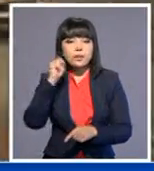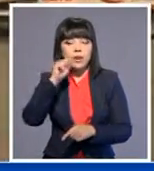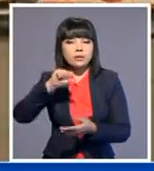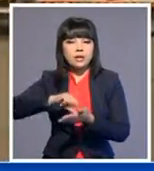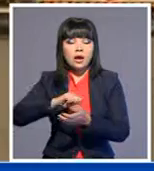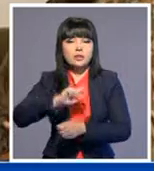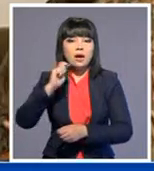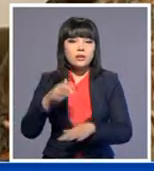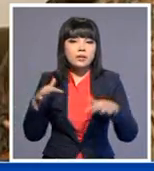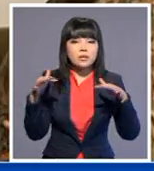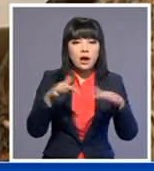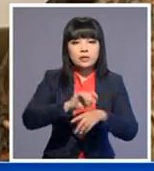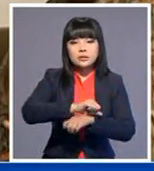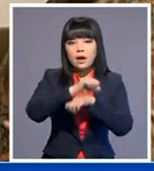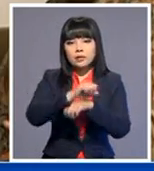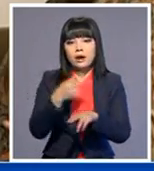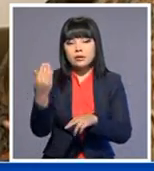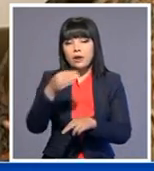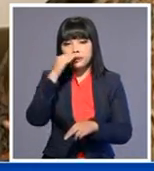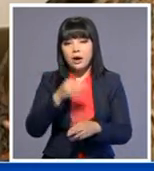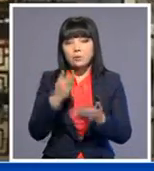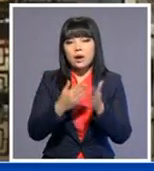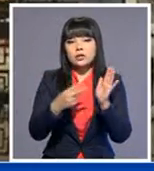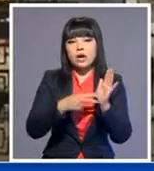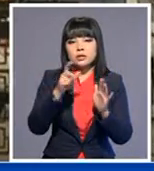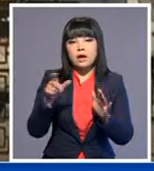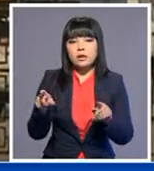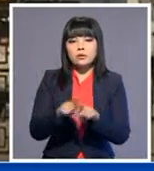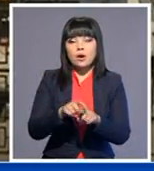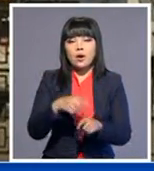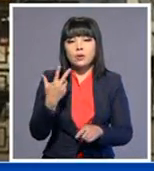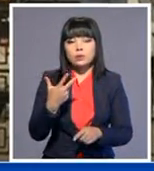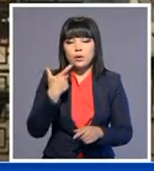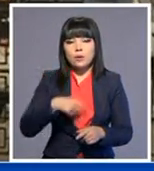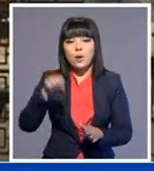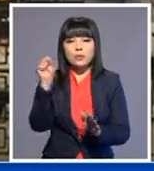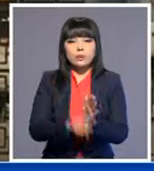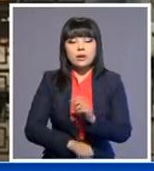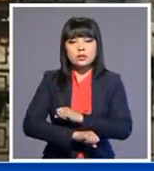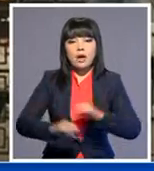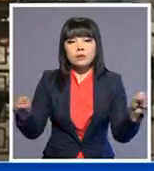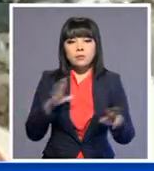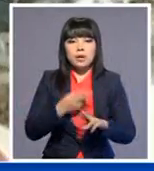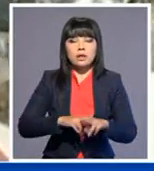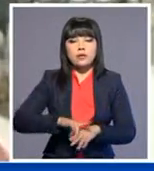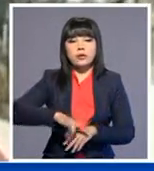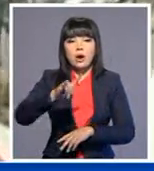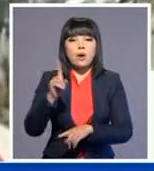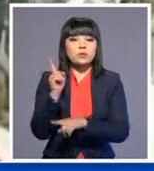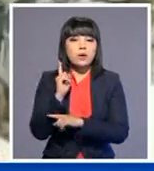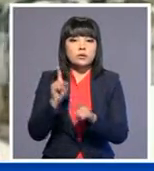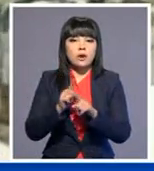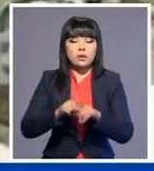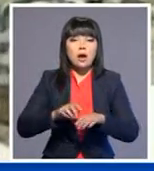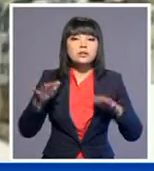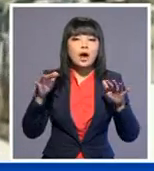Бірнеше сағатқа созылған атыс нәтижесінде 7 лаңкес оққа ұшса, 3-і өздерін жарып жіберді. Құрбандардың ішінде әуежай күзетшілері де бар.